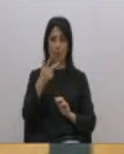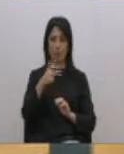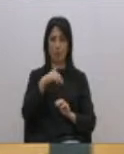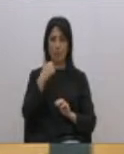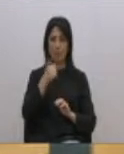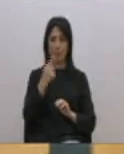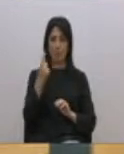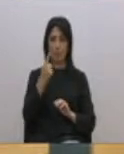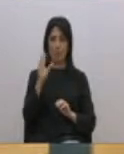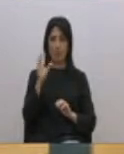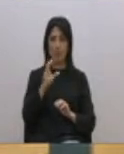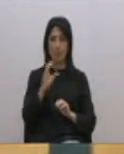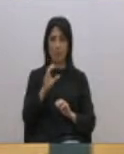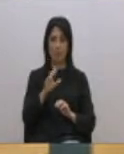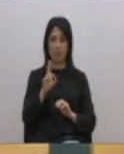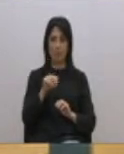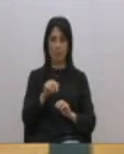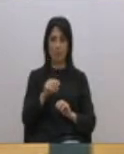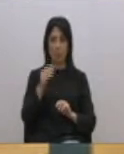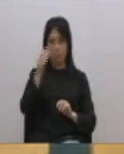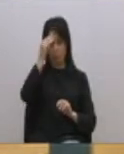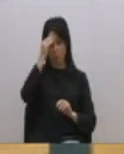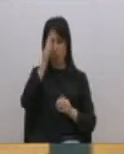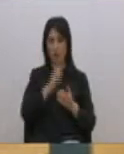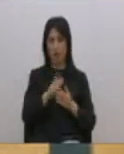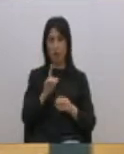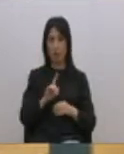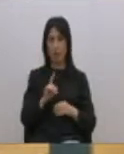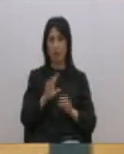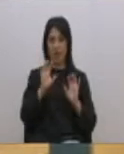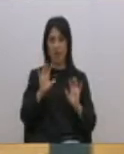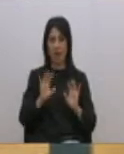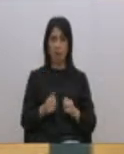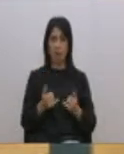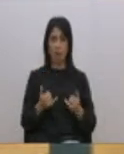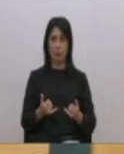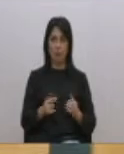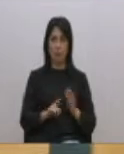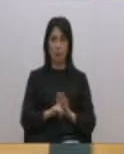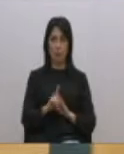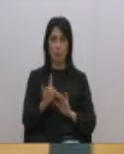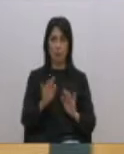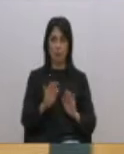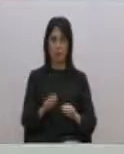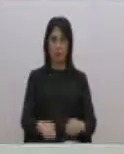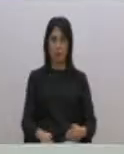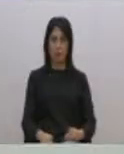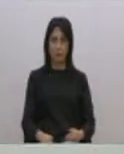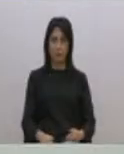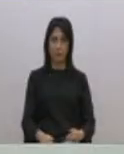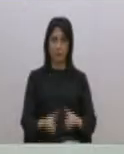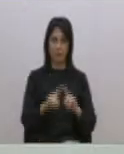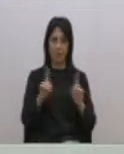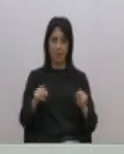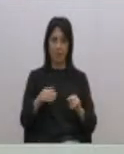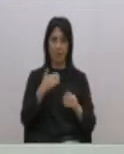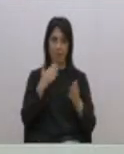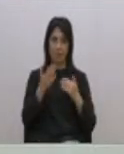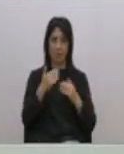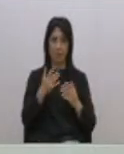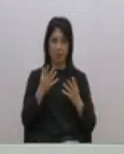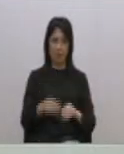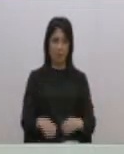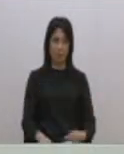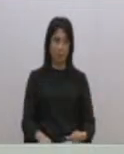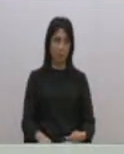წლის 1 სექტემბრიდან და მოსაზრება მაქვს რომ კანონის მიღებით კი ბატონო ანუ პაკეტად კენჭის